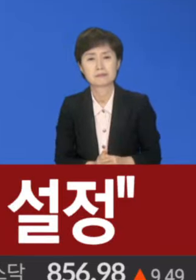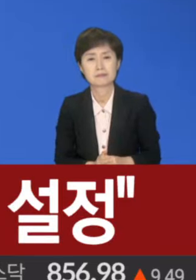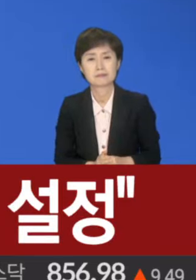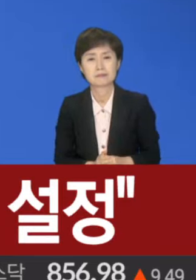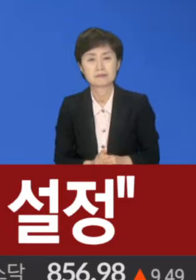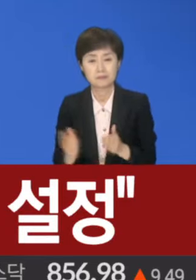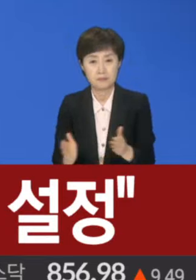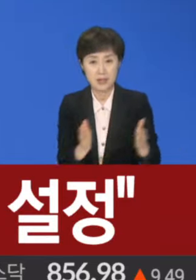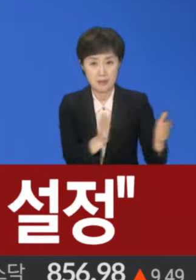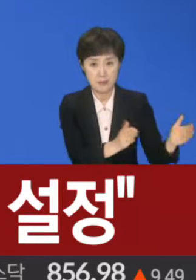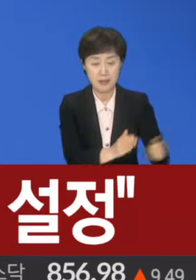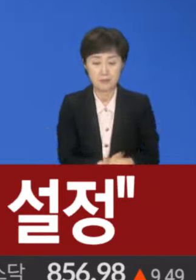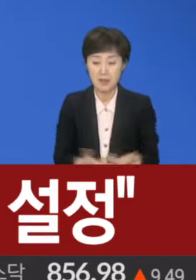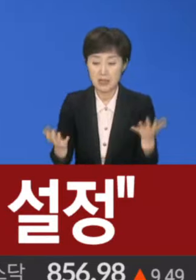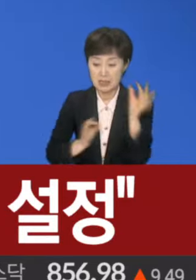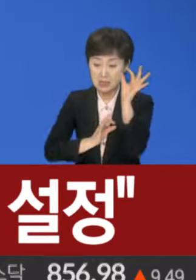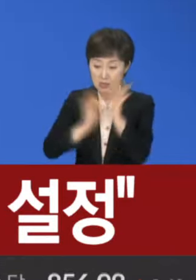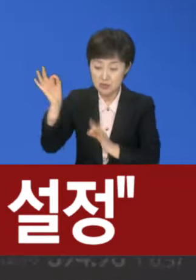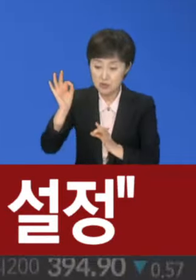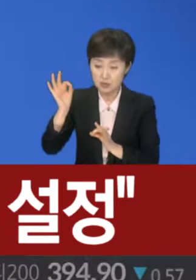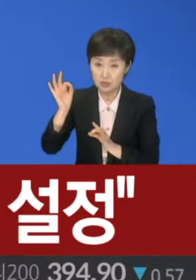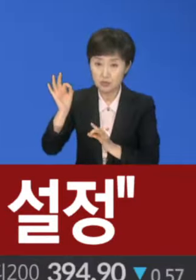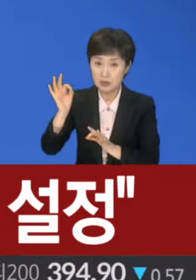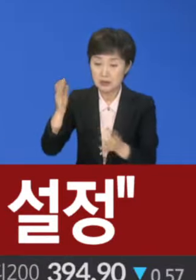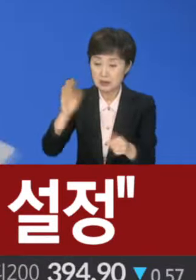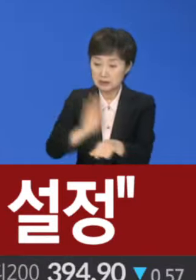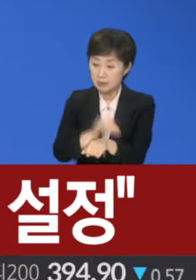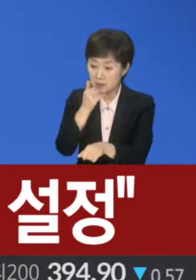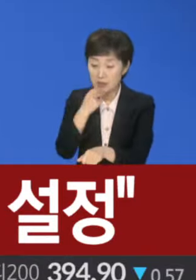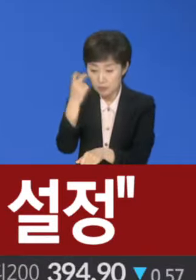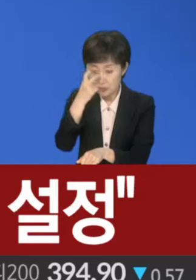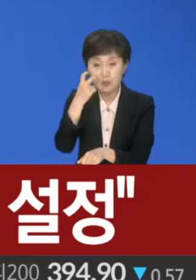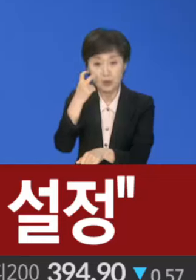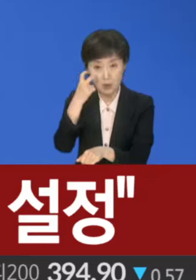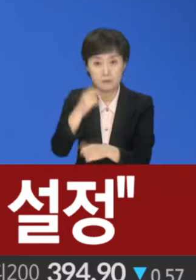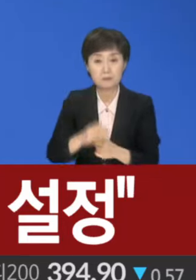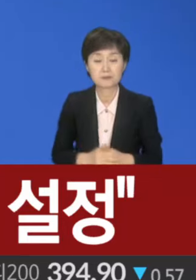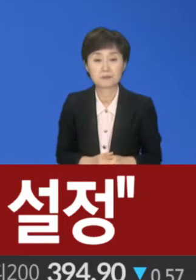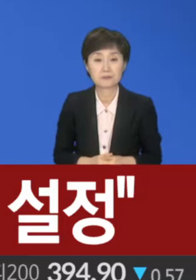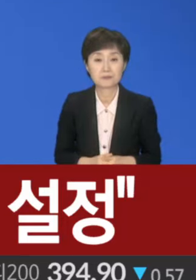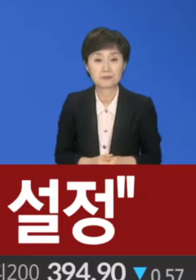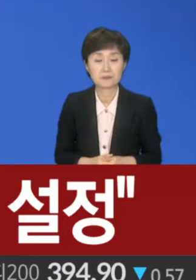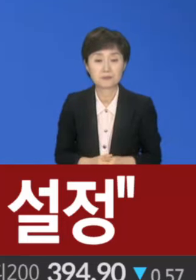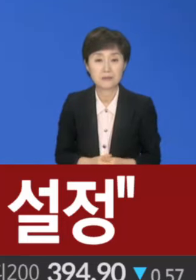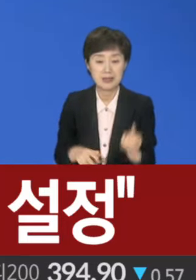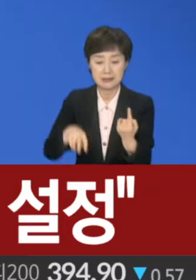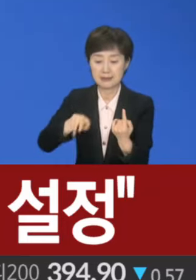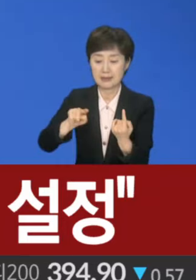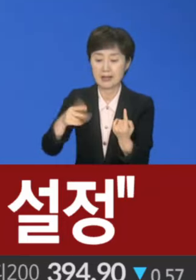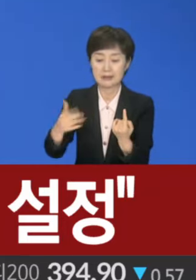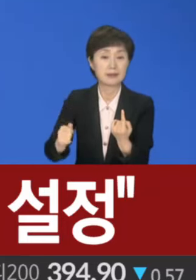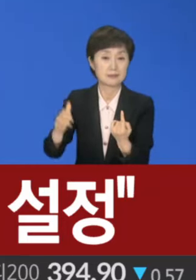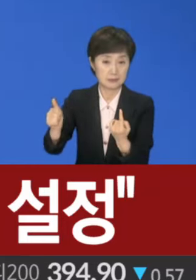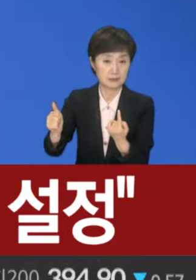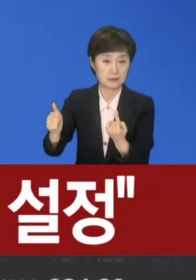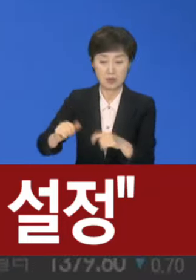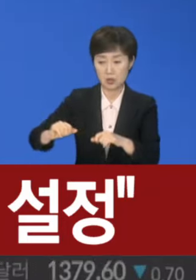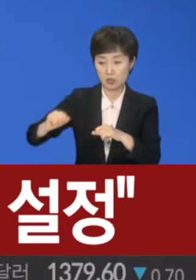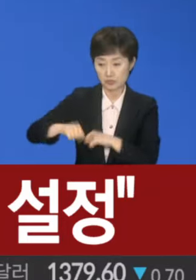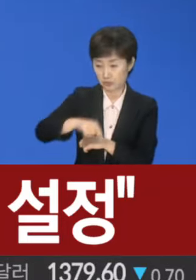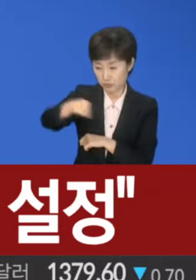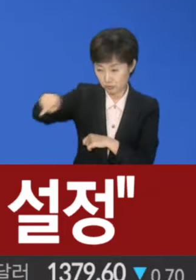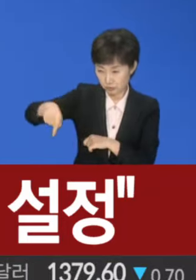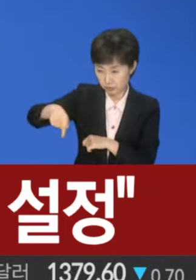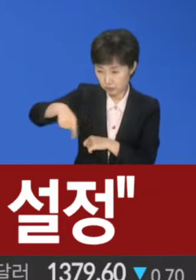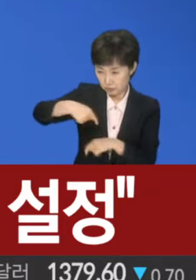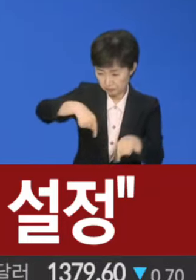네, 다음은 업무상 과실치사죄의 공동정범 성립 여부에 관한 판단입니다. 1사단장은 관할 부대의 모든 활동을